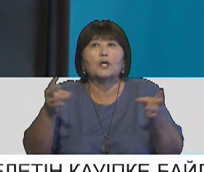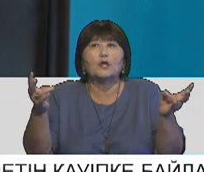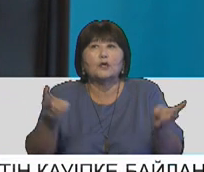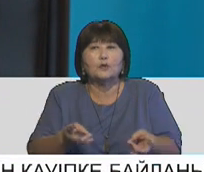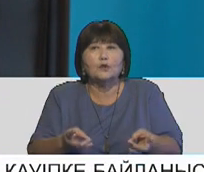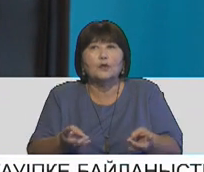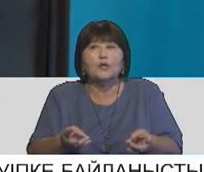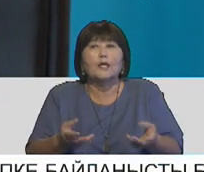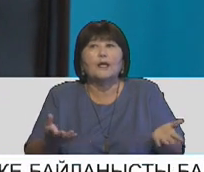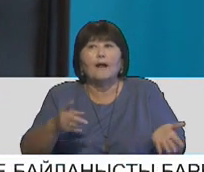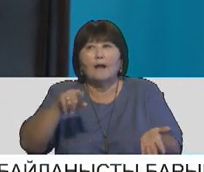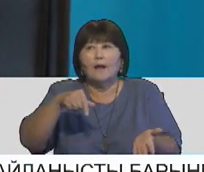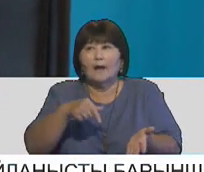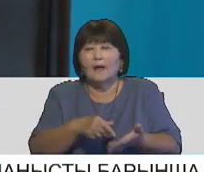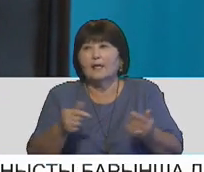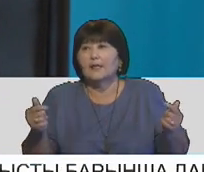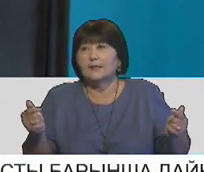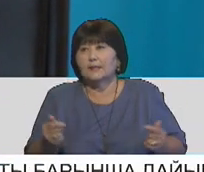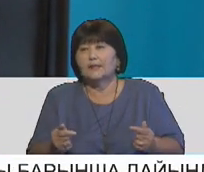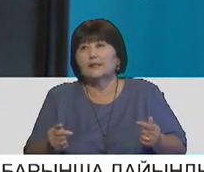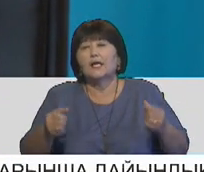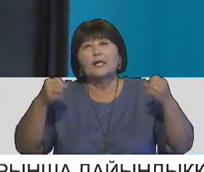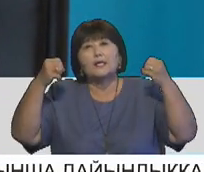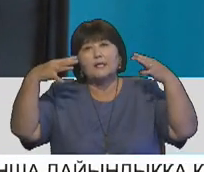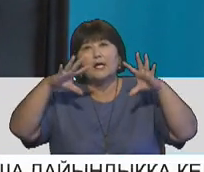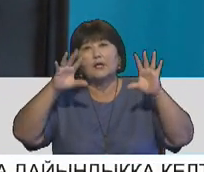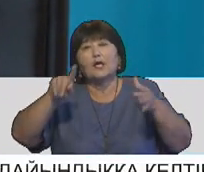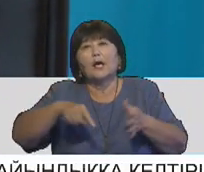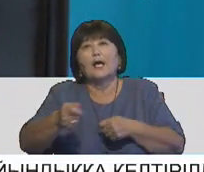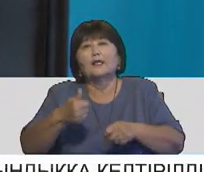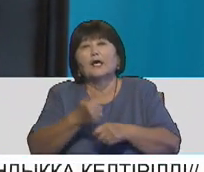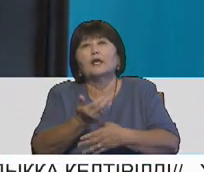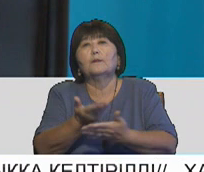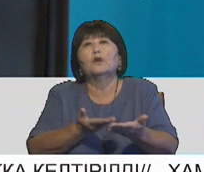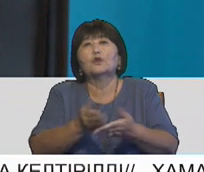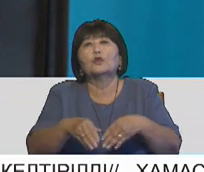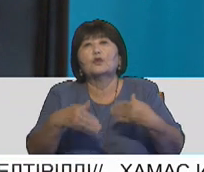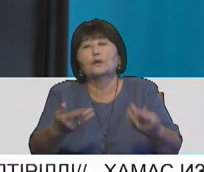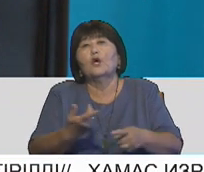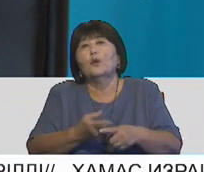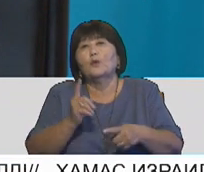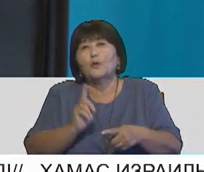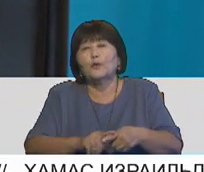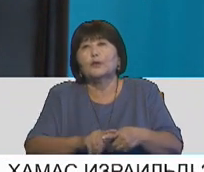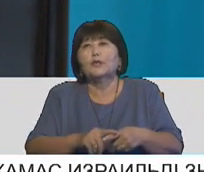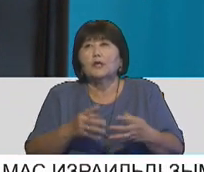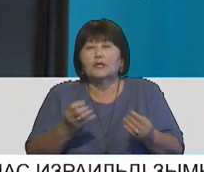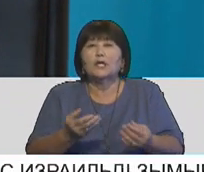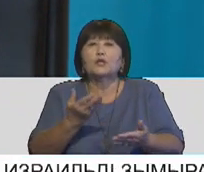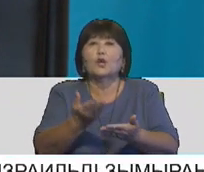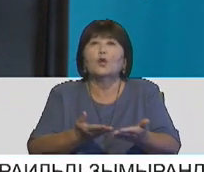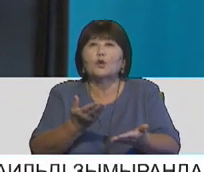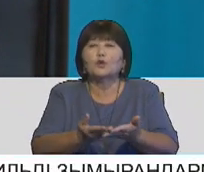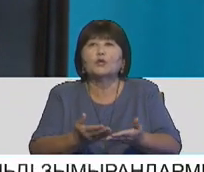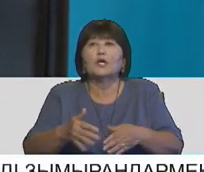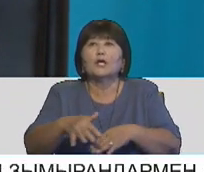Неге? Қалай? Бұл тиісті шара көру жөнінде қала әкімдері ұсыныс беруі керек. Өйткені, яғни ұсыныстар халық